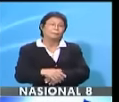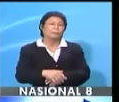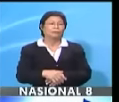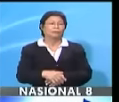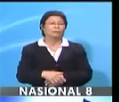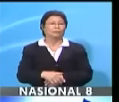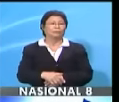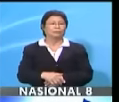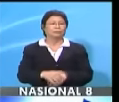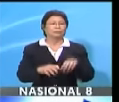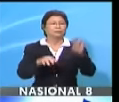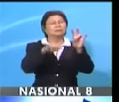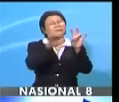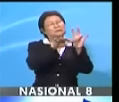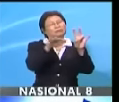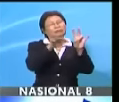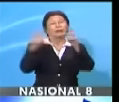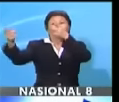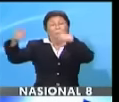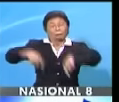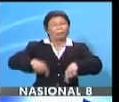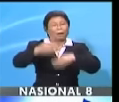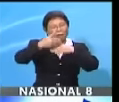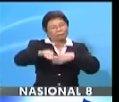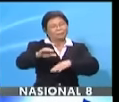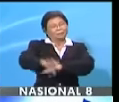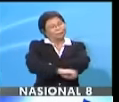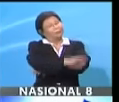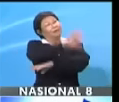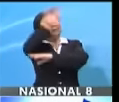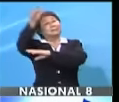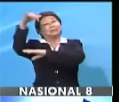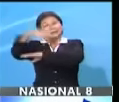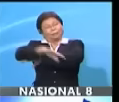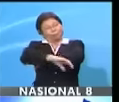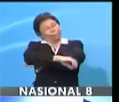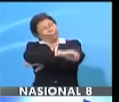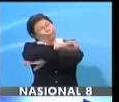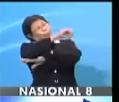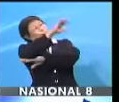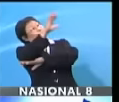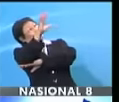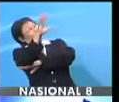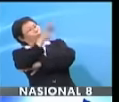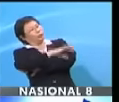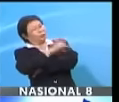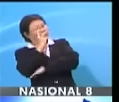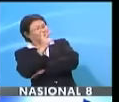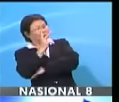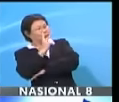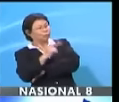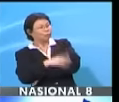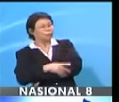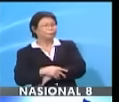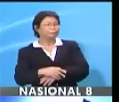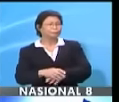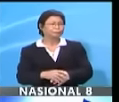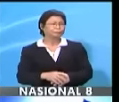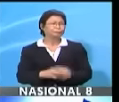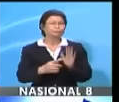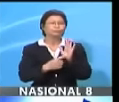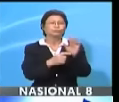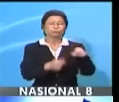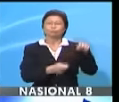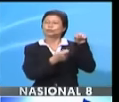First starting sense something I mean, I come down after the sunrise. I saw it happen in the checkpoint. I just show them,